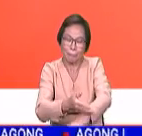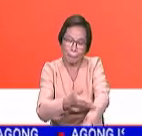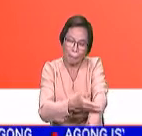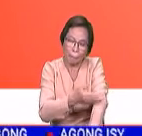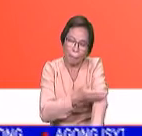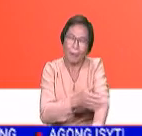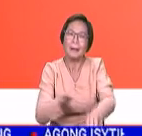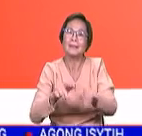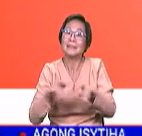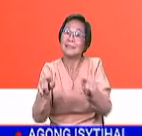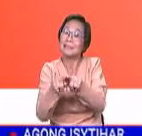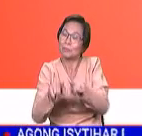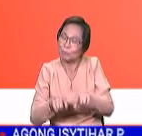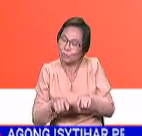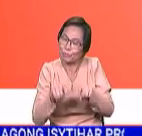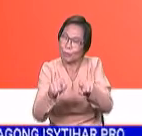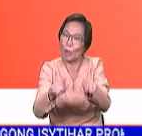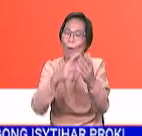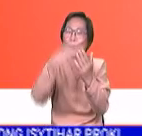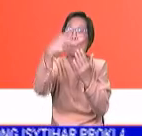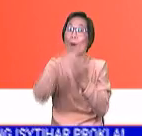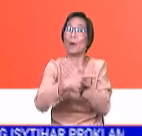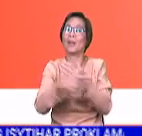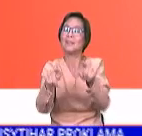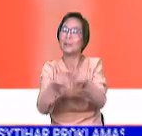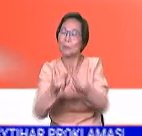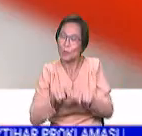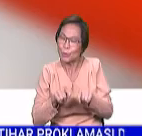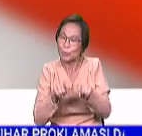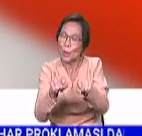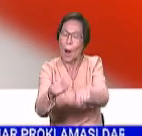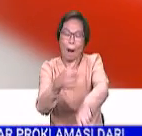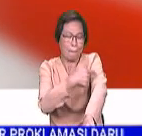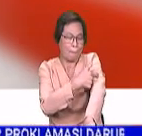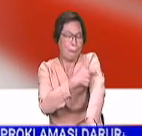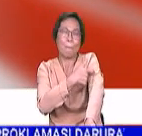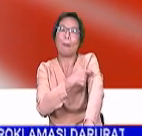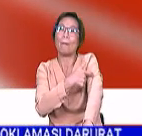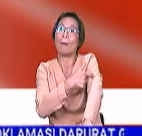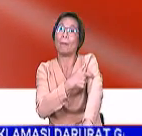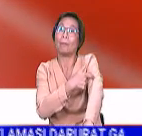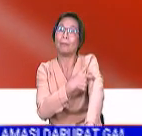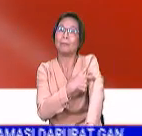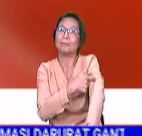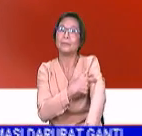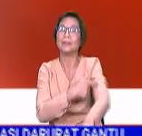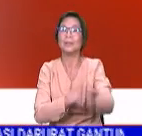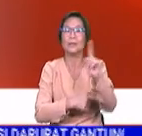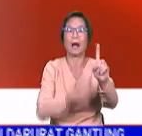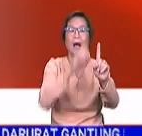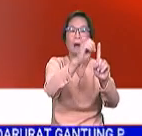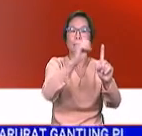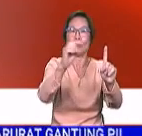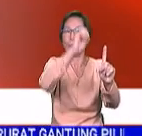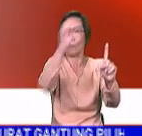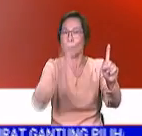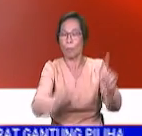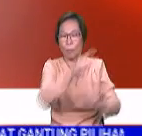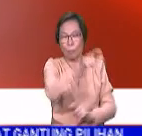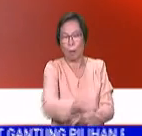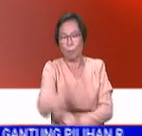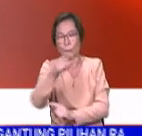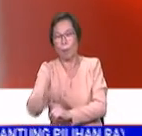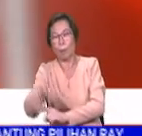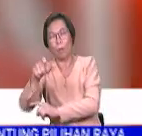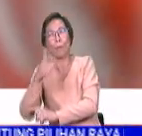baik seiring dengan kejayaan program imunisasi covert 19 kebangsaan yang mana 100 peratus populasi dewasa